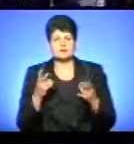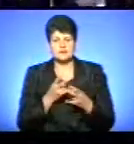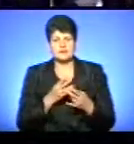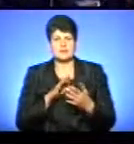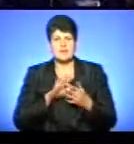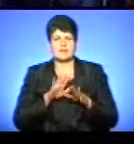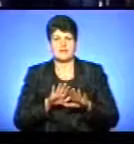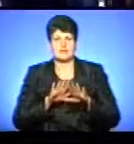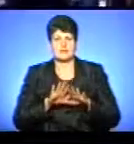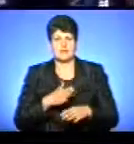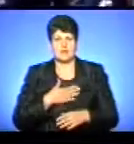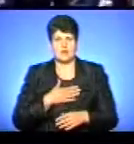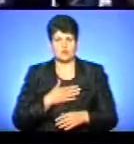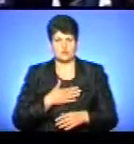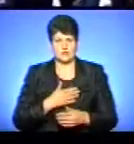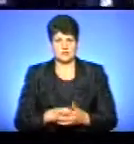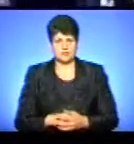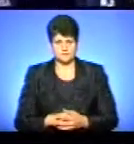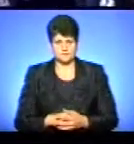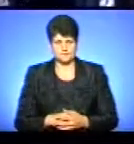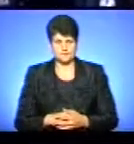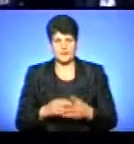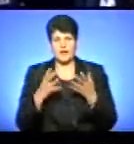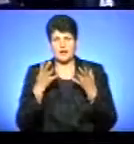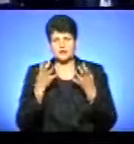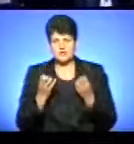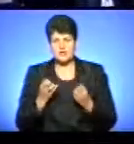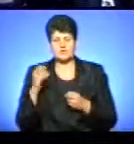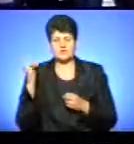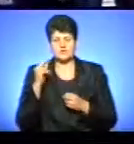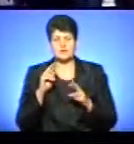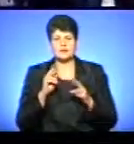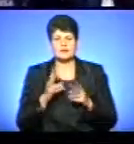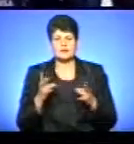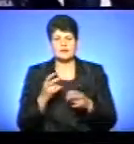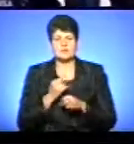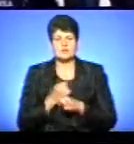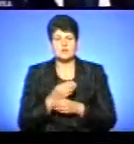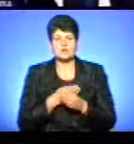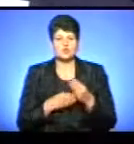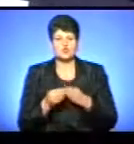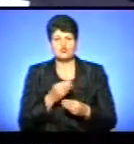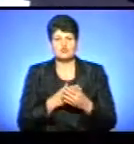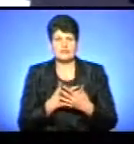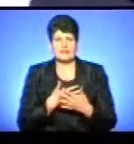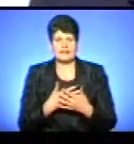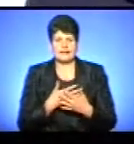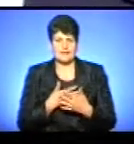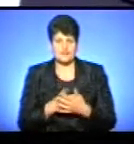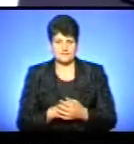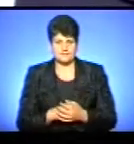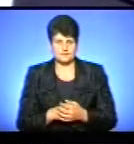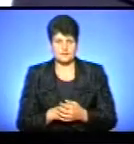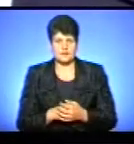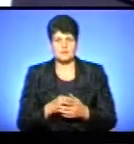грудну клітку. І ще я навчилась, як треба робити штучне дихання. На даній локації ми